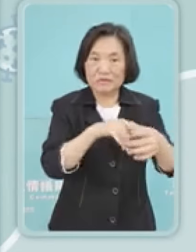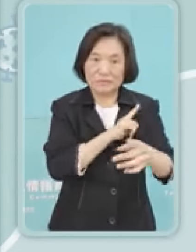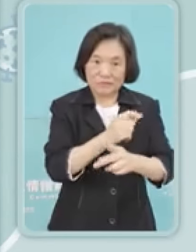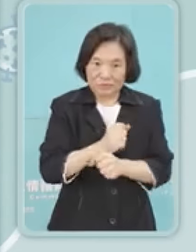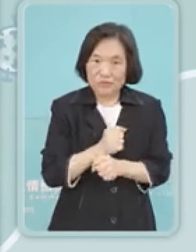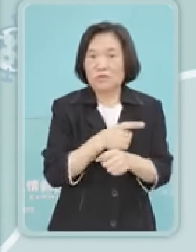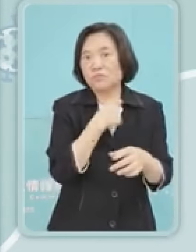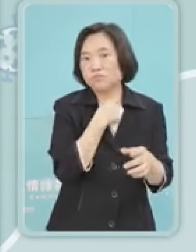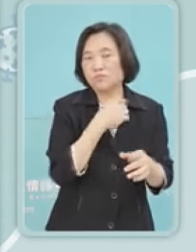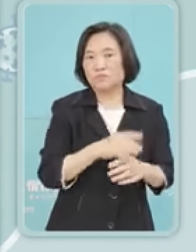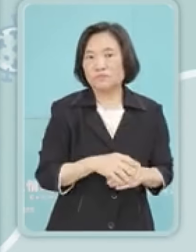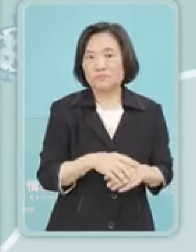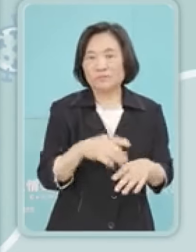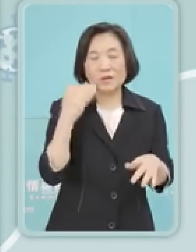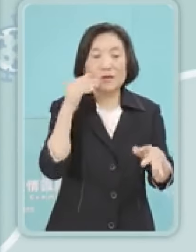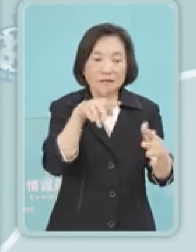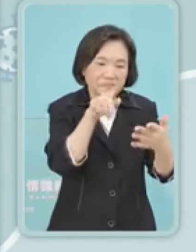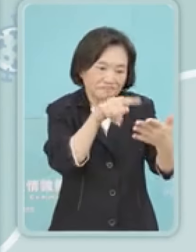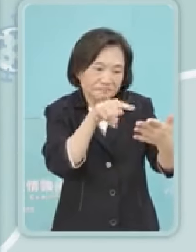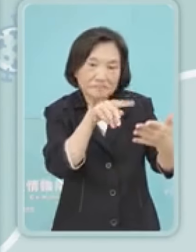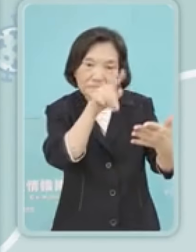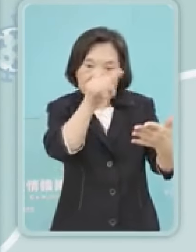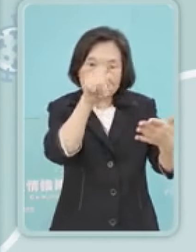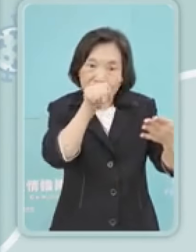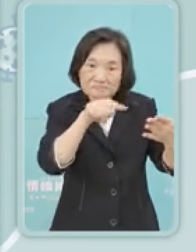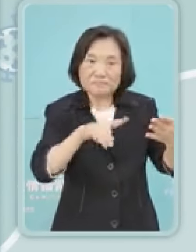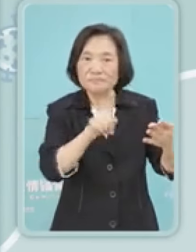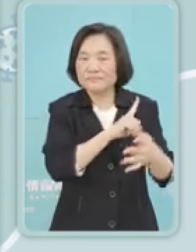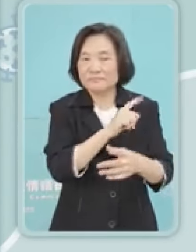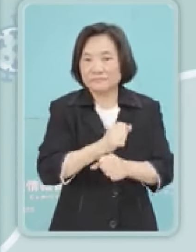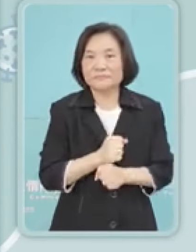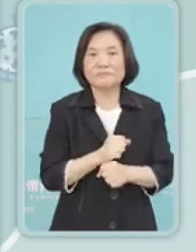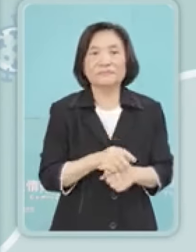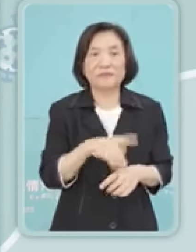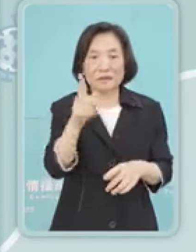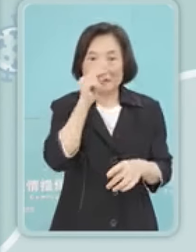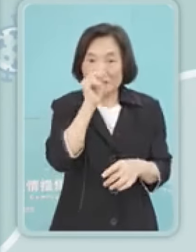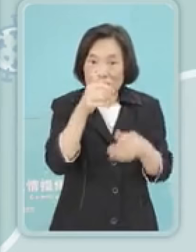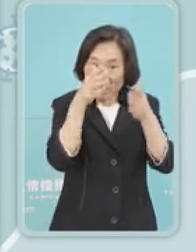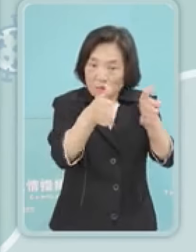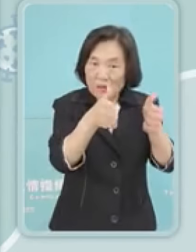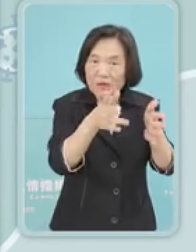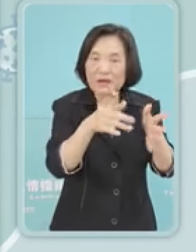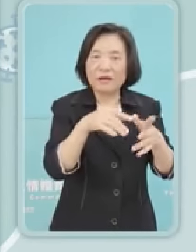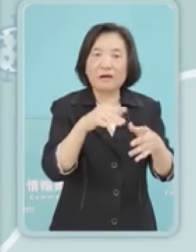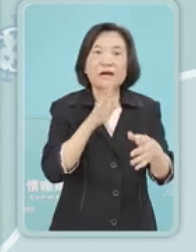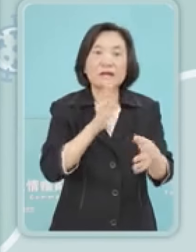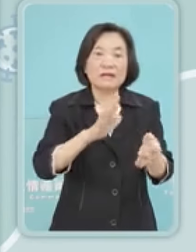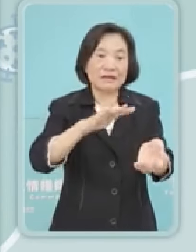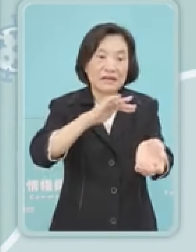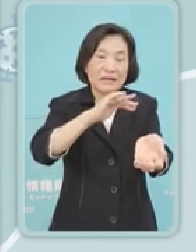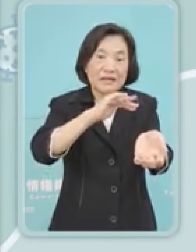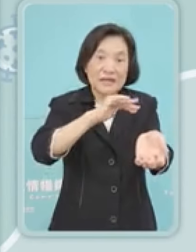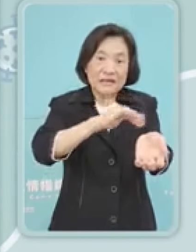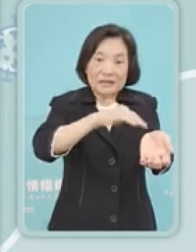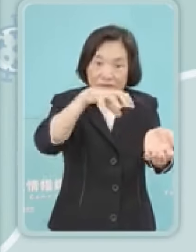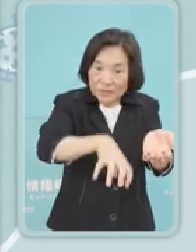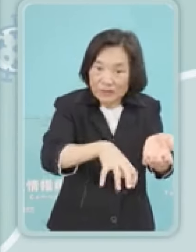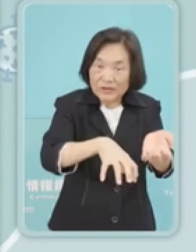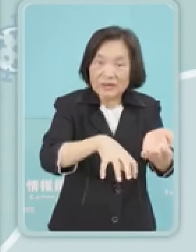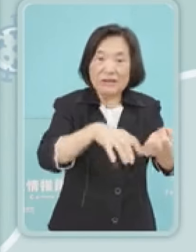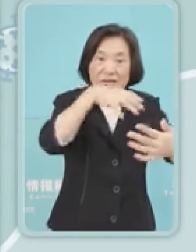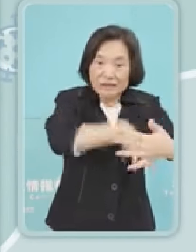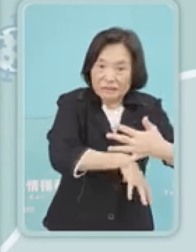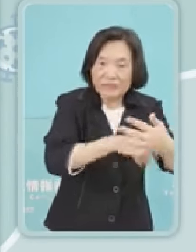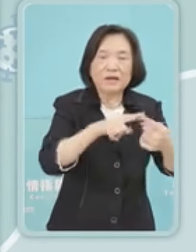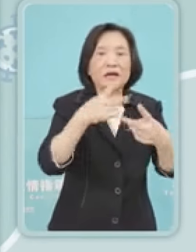在这个选择这个接种的医院的时候，请特别注意一下那个接种地点到底是在医